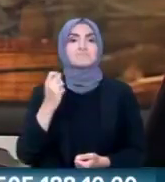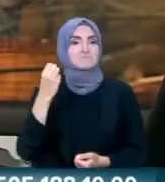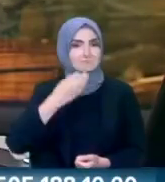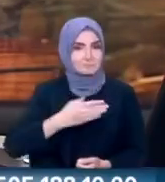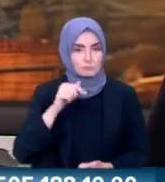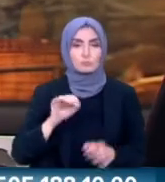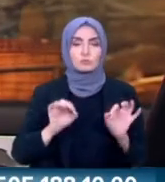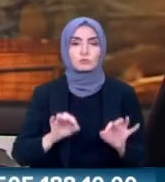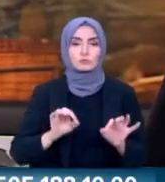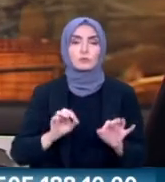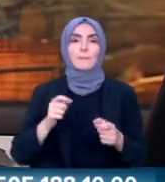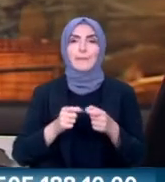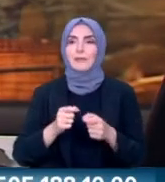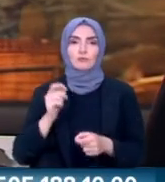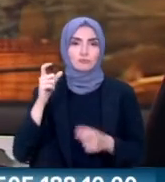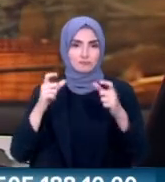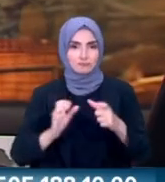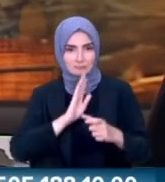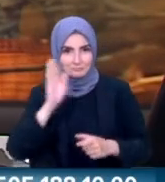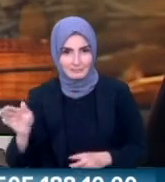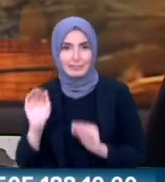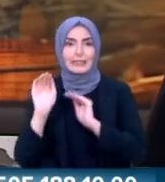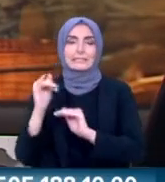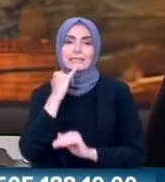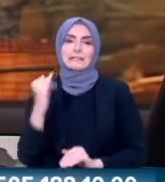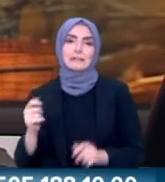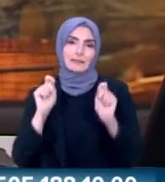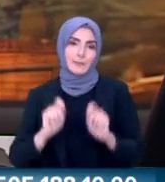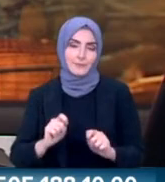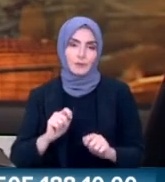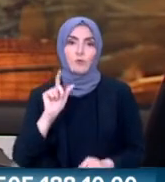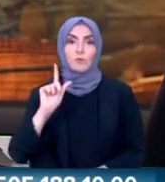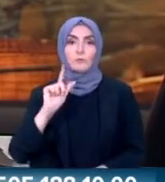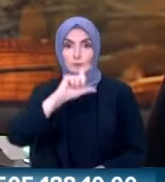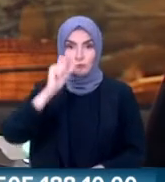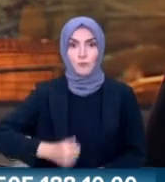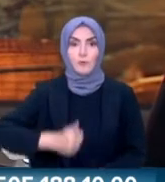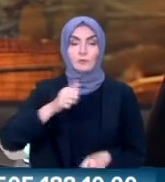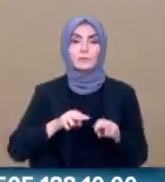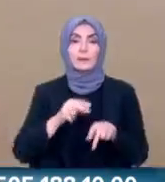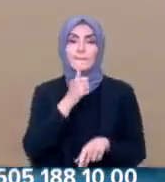Beyrut'ta büyük bir kalabalıkla karşılanan Türk heyeti Lübnan Cumhurbaşkanı Michel Aoun'u da ziyaret etti.